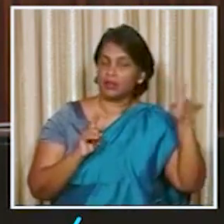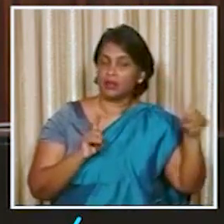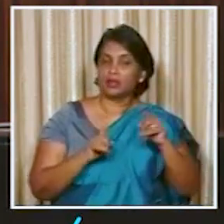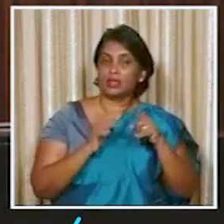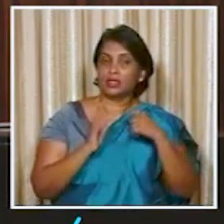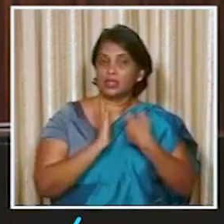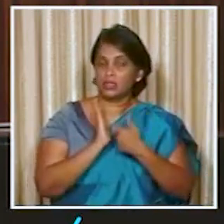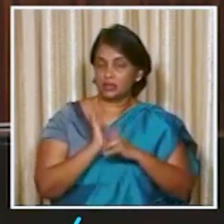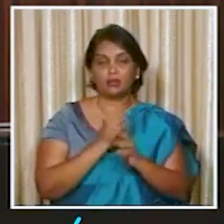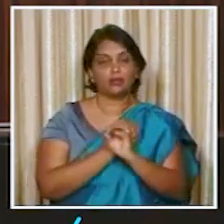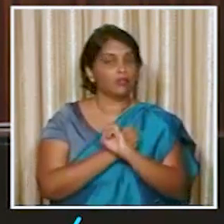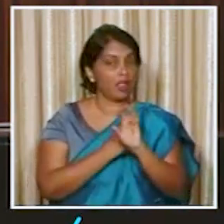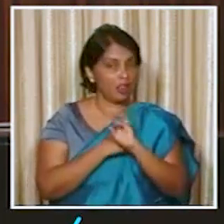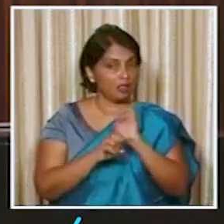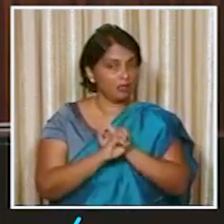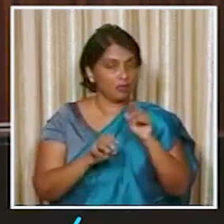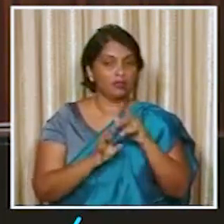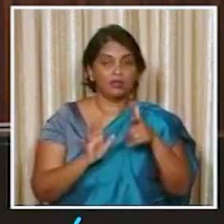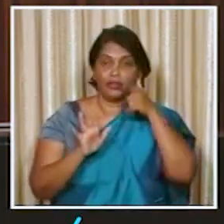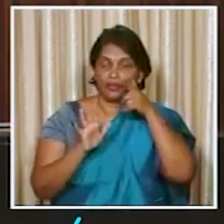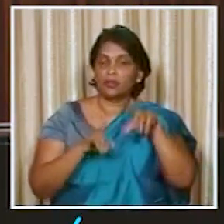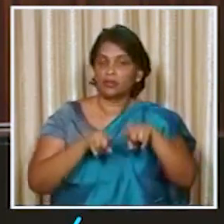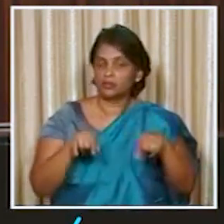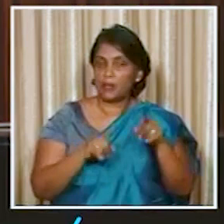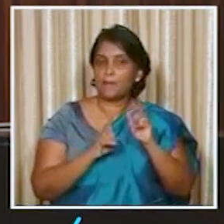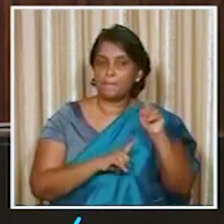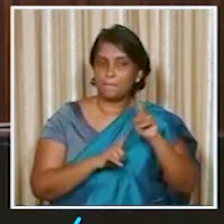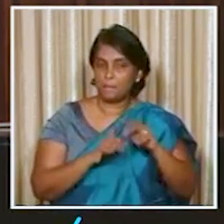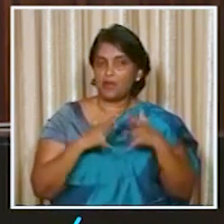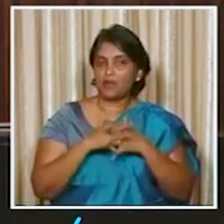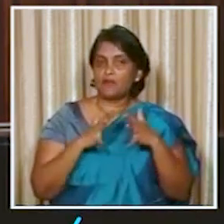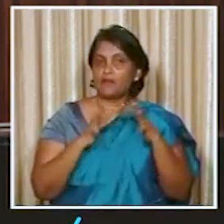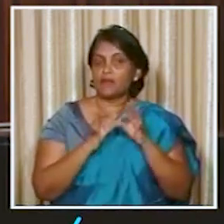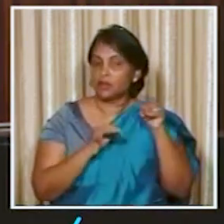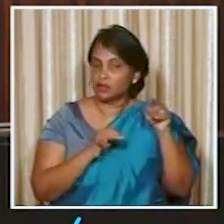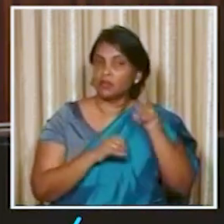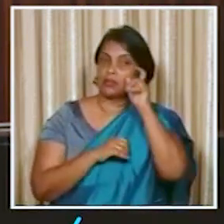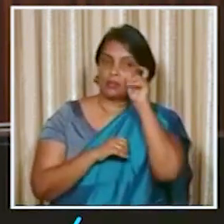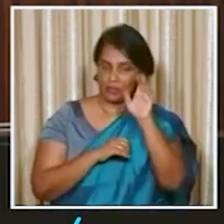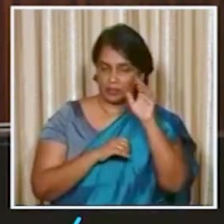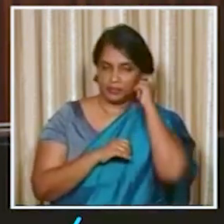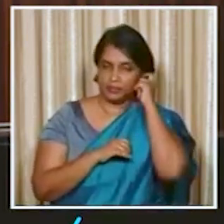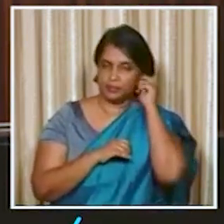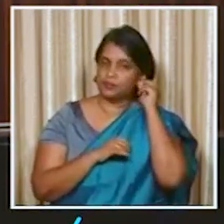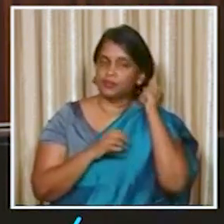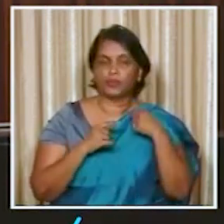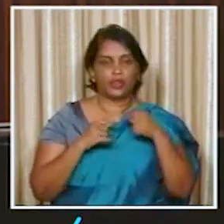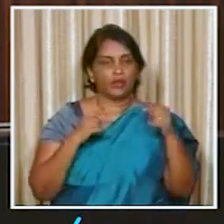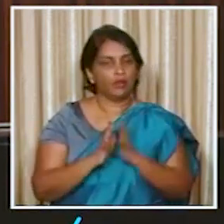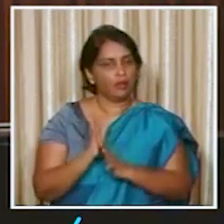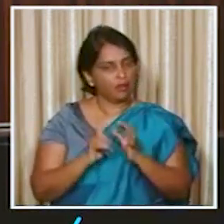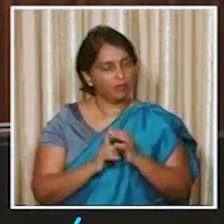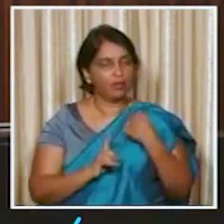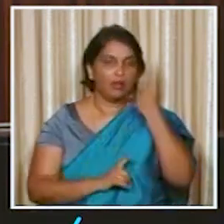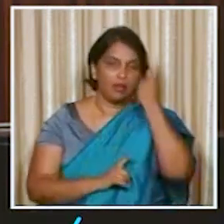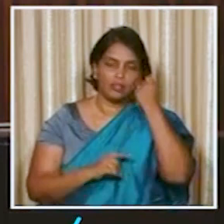සජීවී විකාශයේ පටිගත කළ දර්ශන පාර්ලිමේන්තු වෙබ් අඩවිය හරහා නරඹන ලෙසයි මා විපක්ෂයේ මන්ත්‍රීවරුන් හට